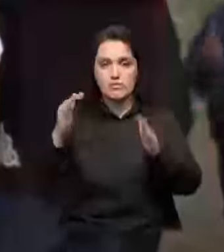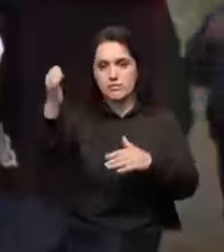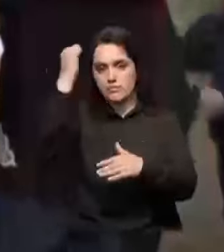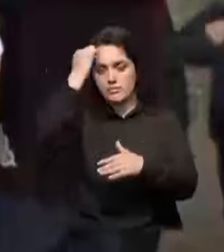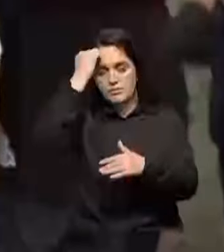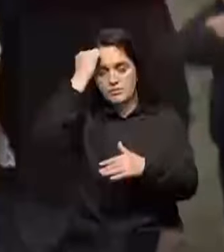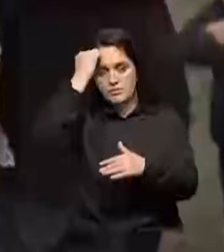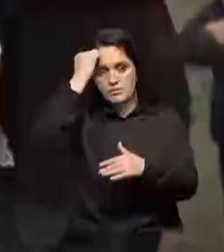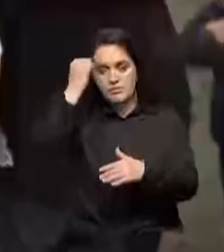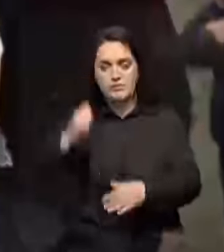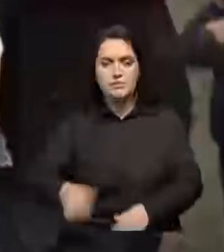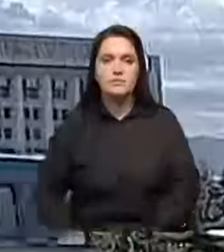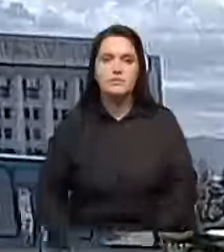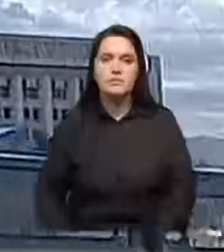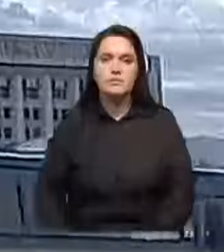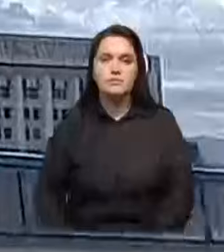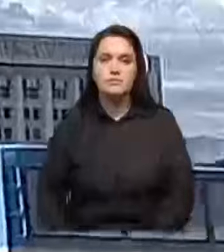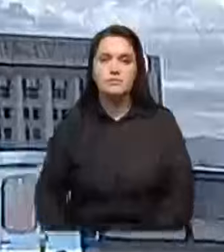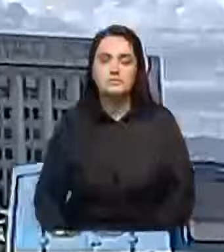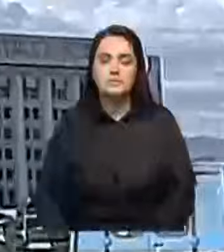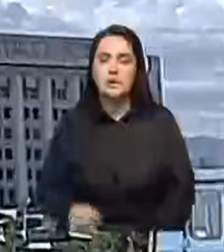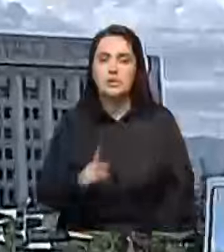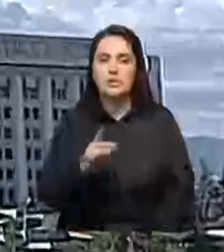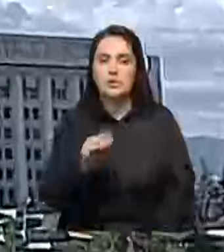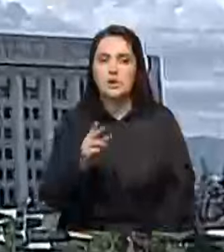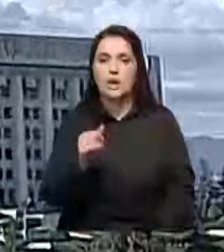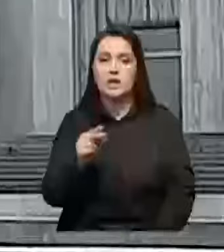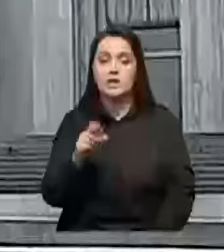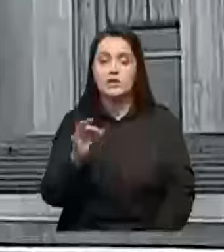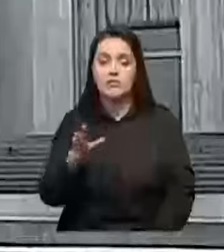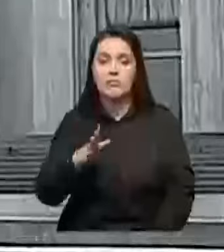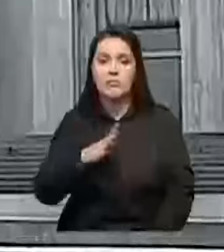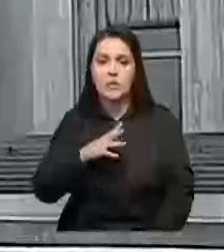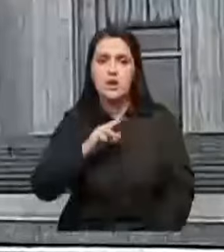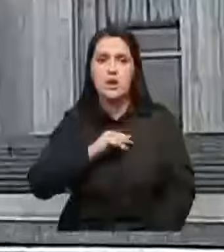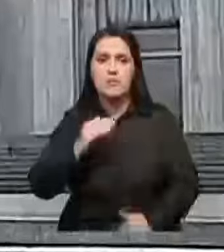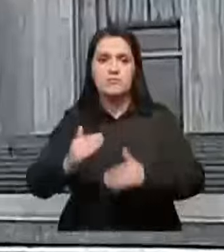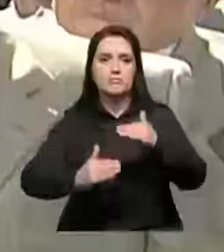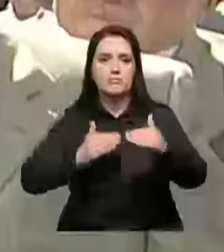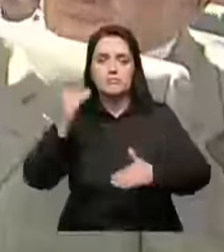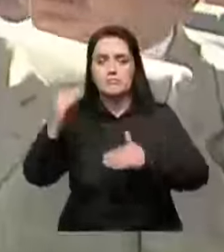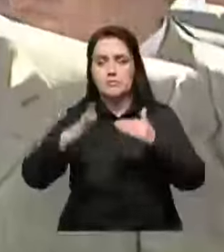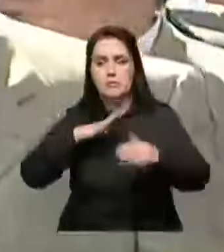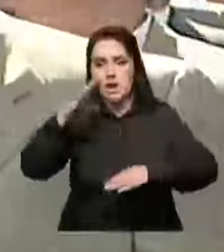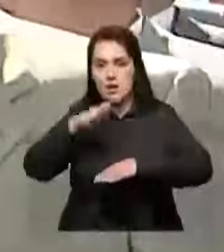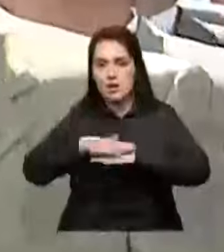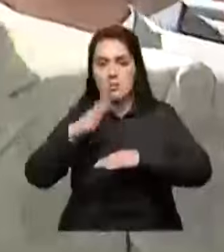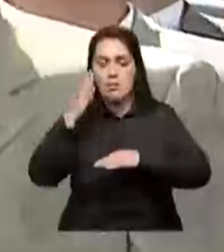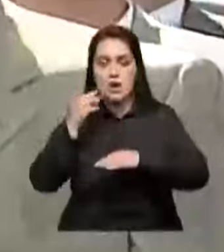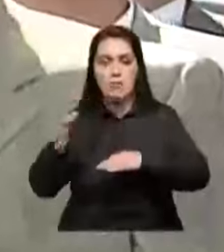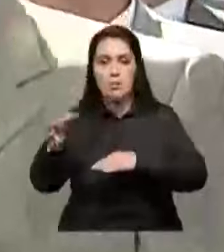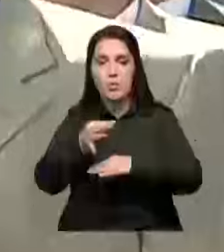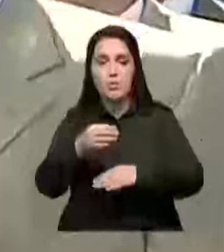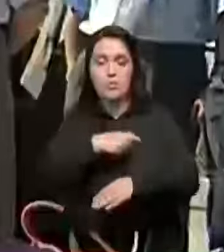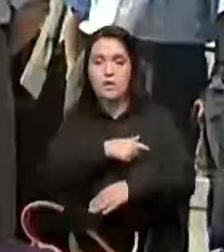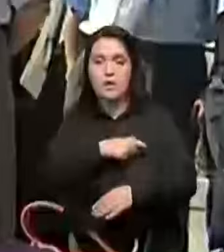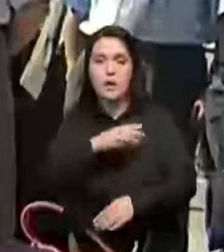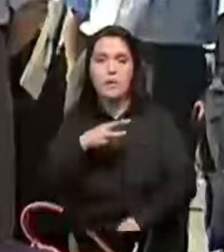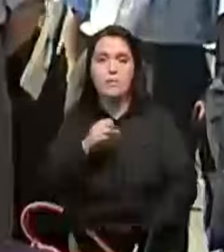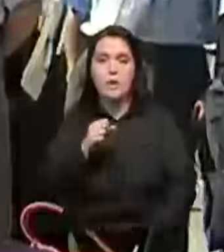постамента мемориальной доски. Нуркадилов прошел путь от председателя алматинского горисполкома до акима Алматинской области и депутата